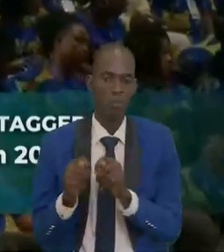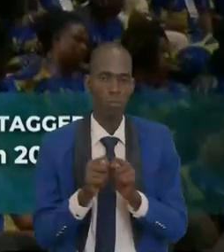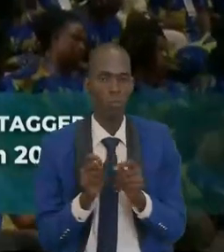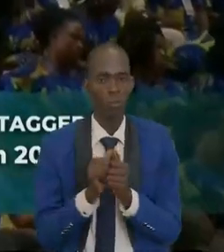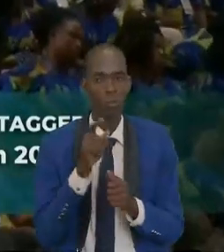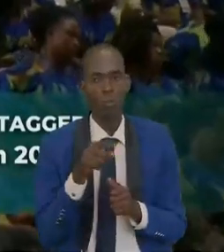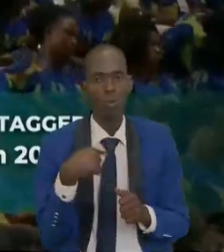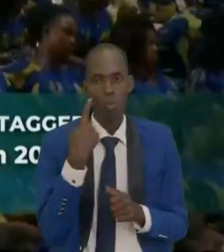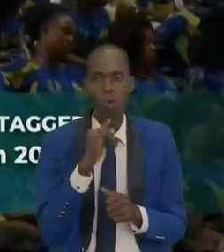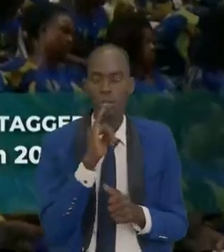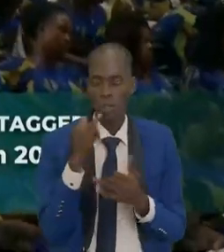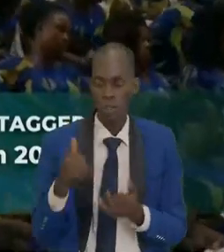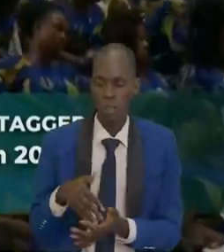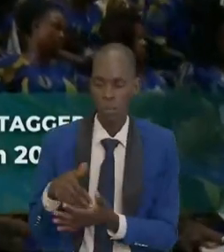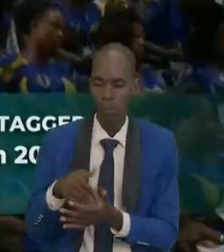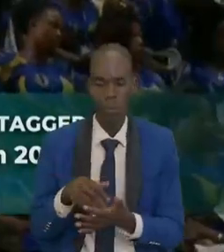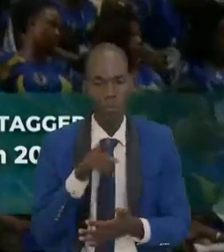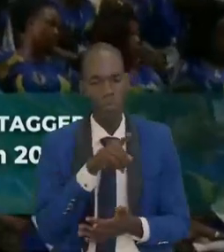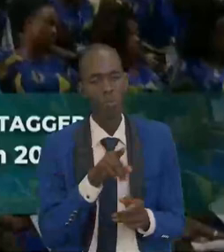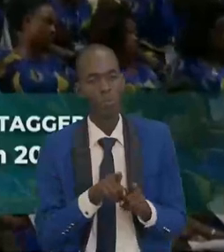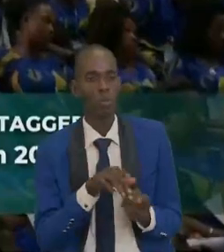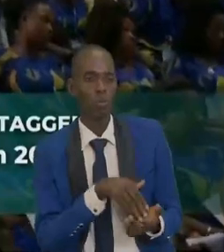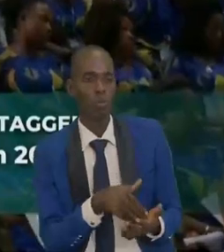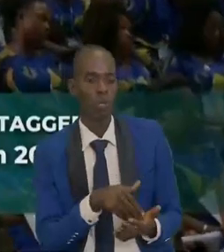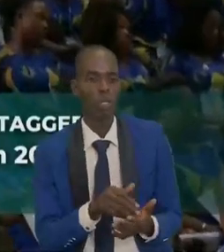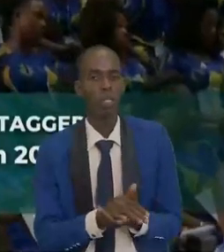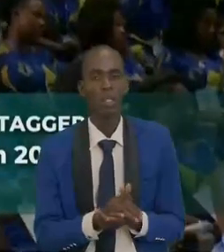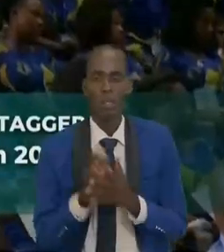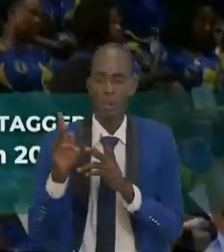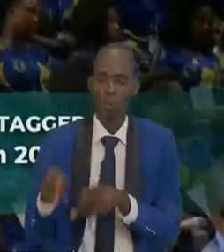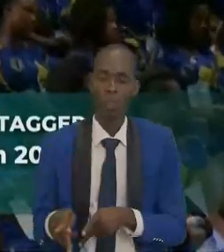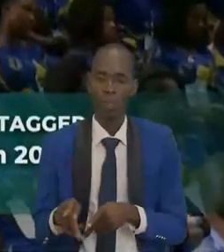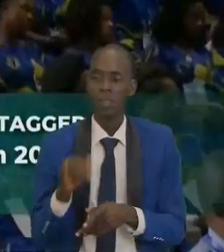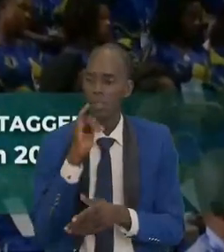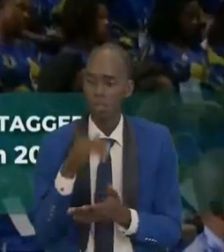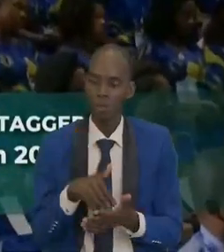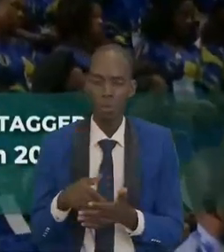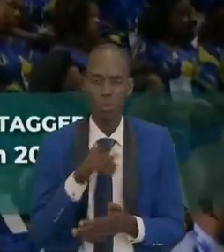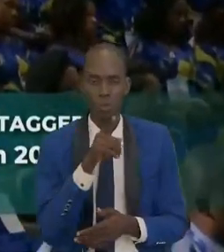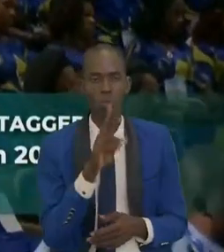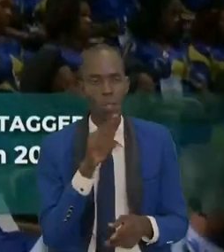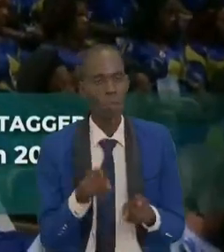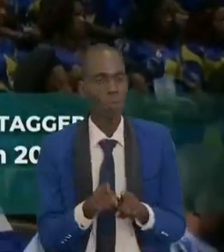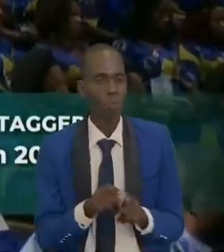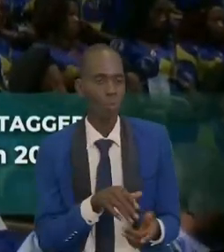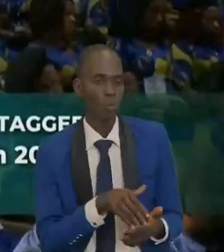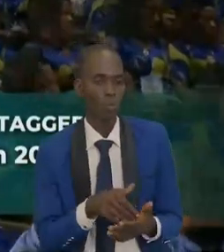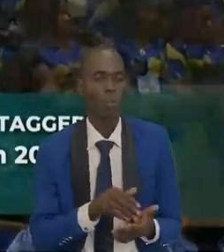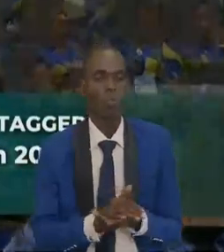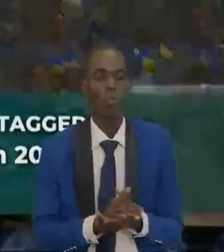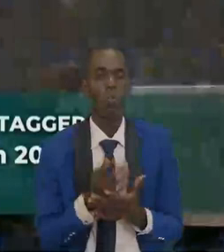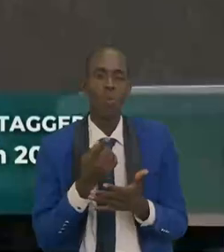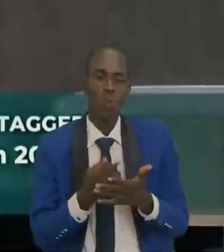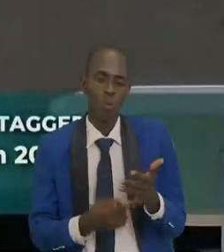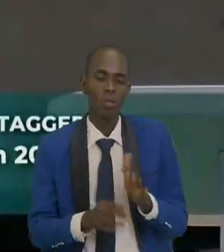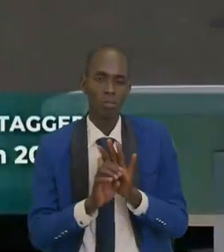il est faible et tu es faible. Il est faible. Et toi aussi, tu es faible.